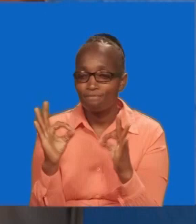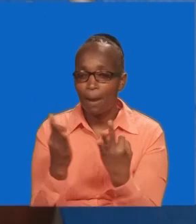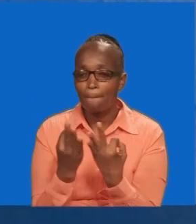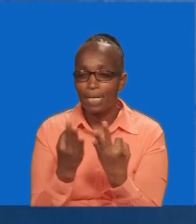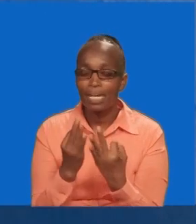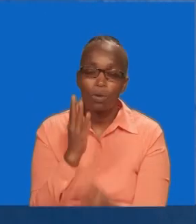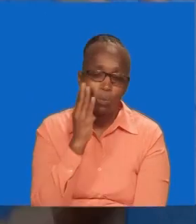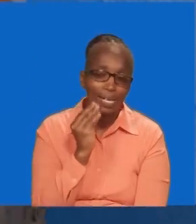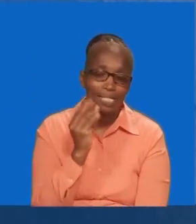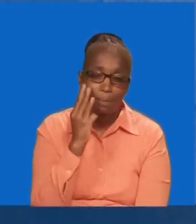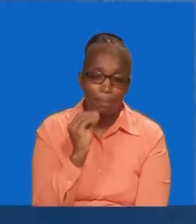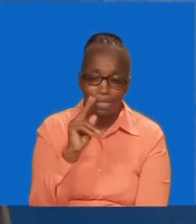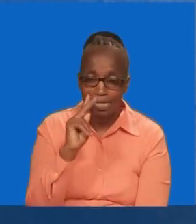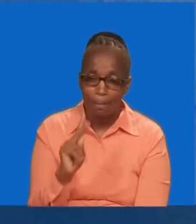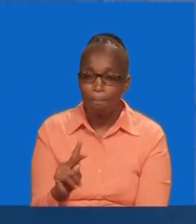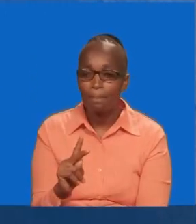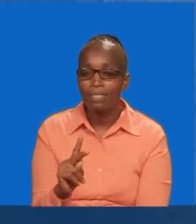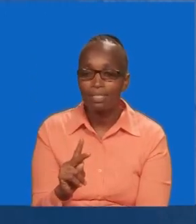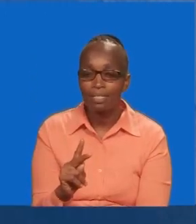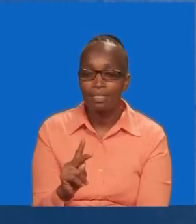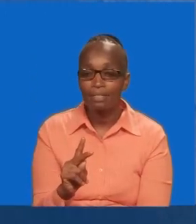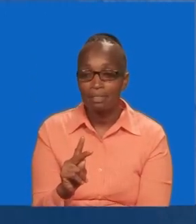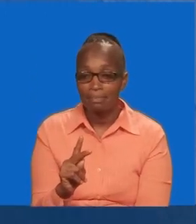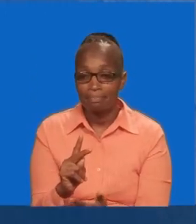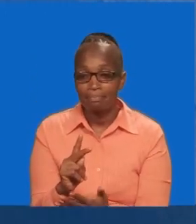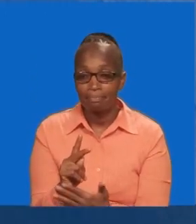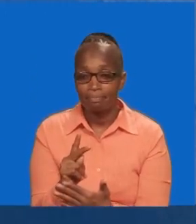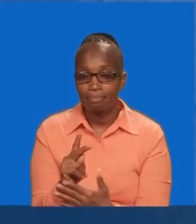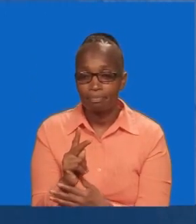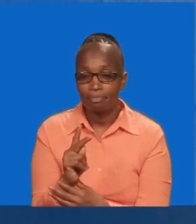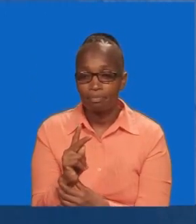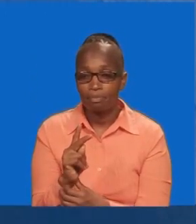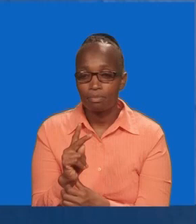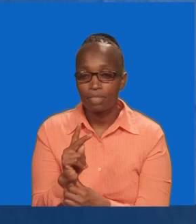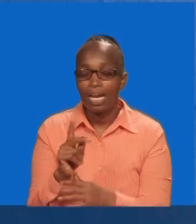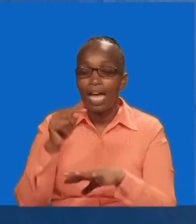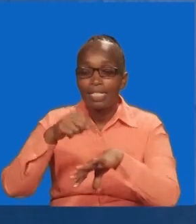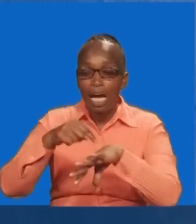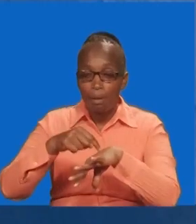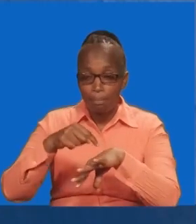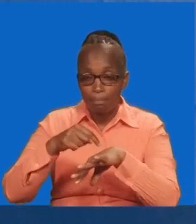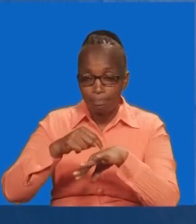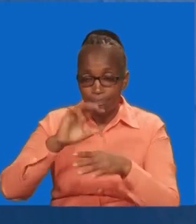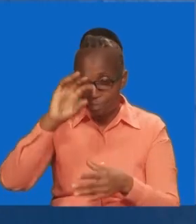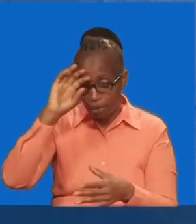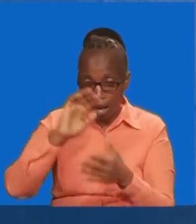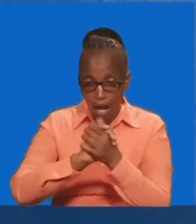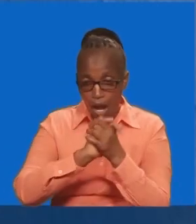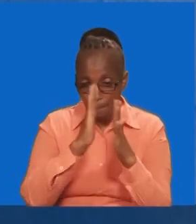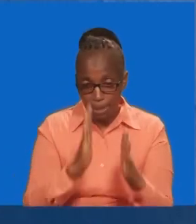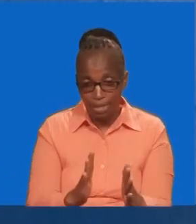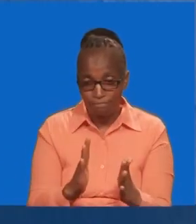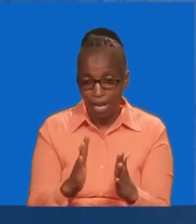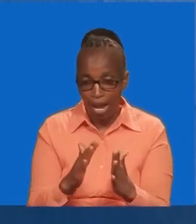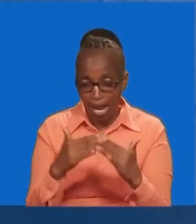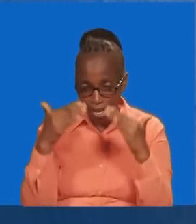will experience peace. When an unbeliever is committed,